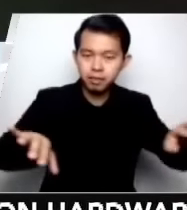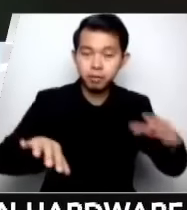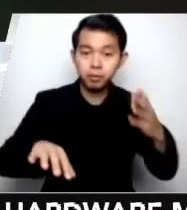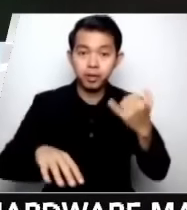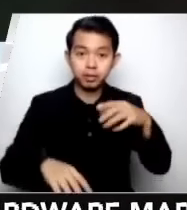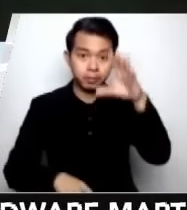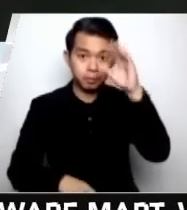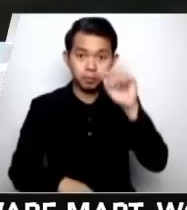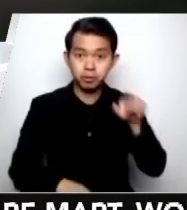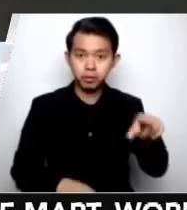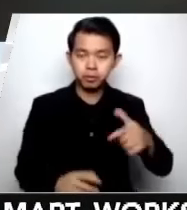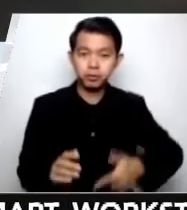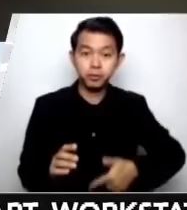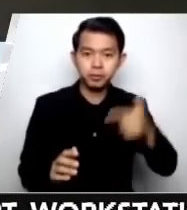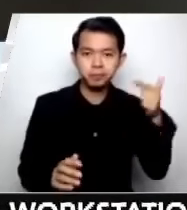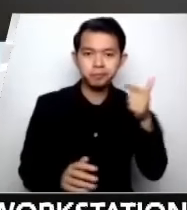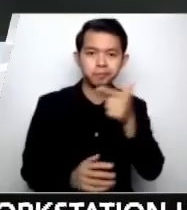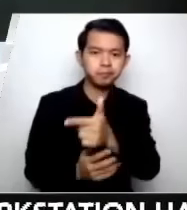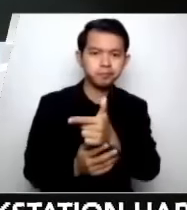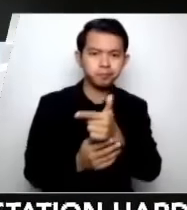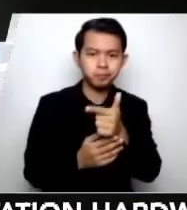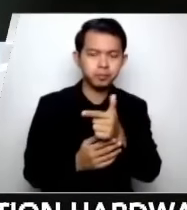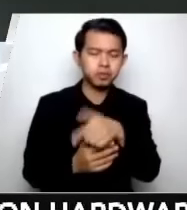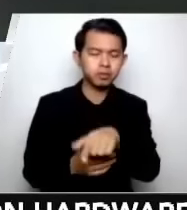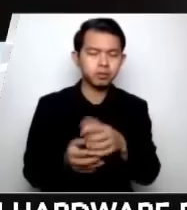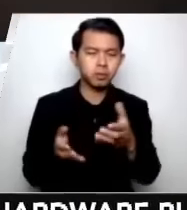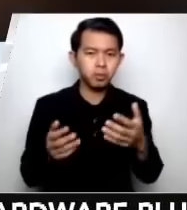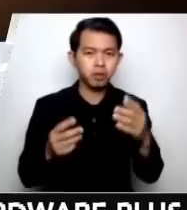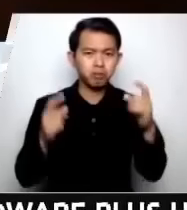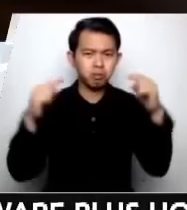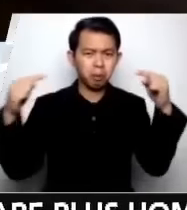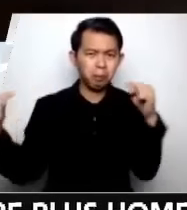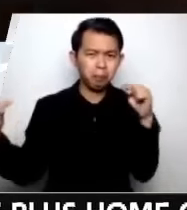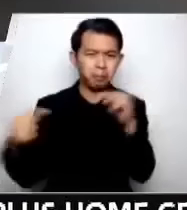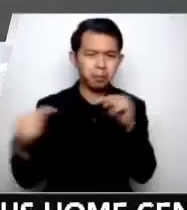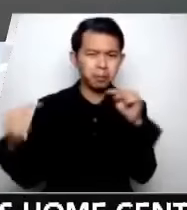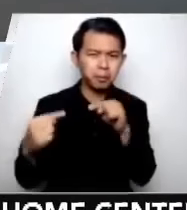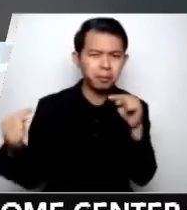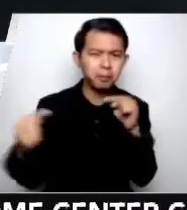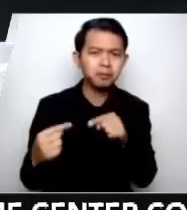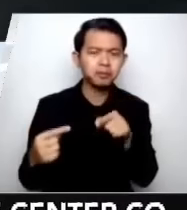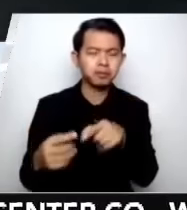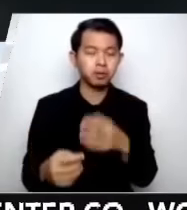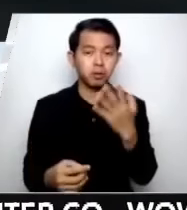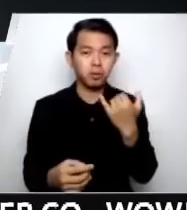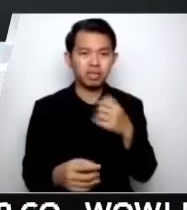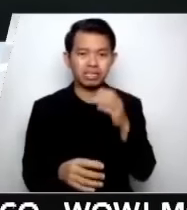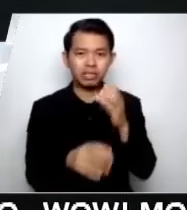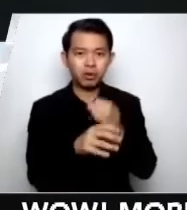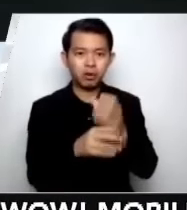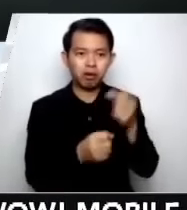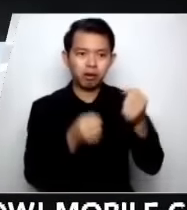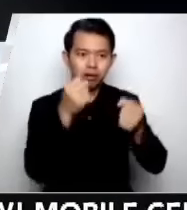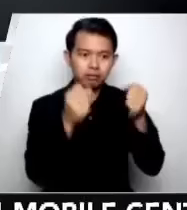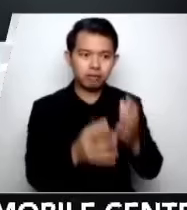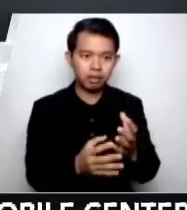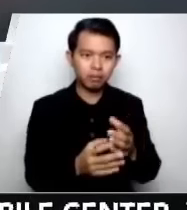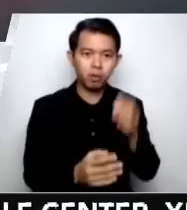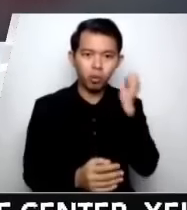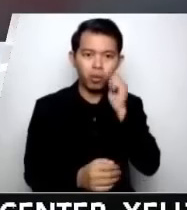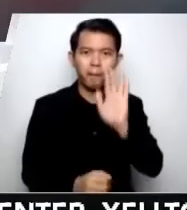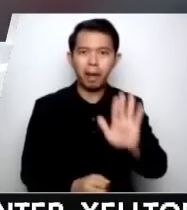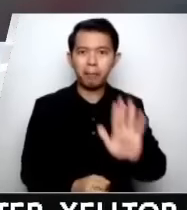kalsada. Nairita raw ang lalaking naka-orange sa walang tigil na pagbusina ng motoristang naharangan niya. Arestado